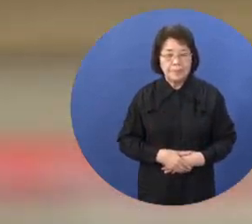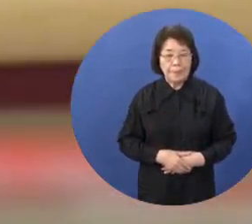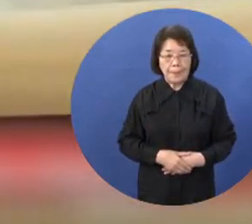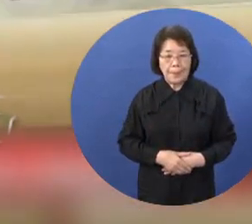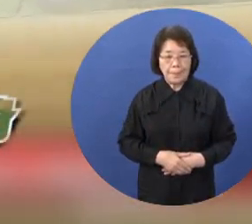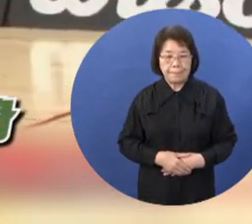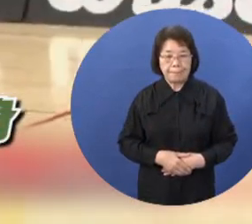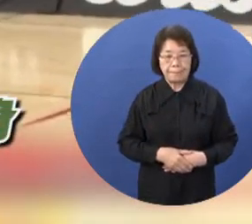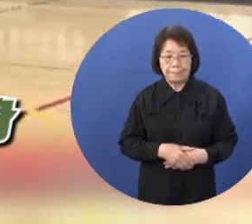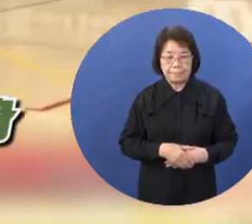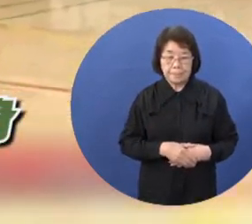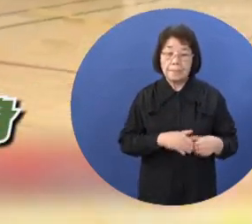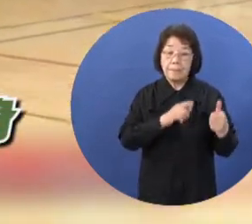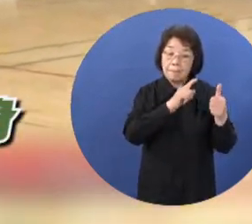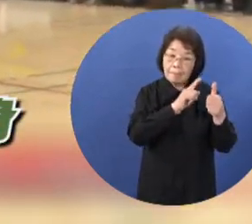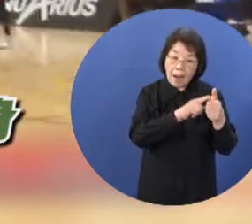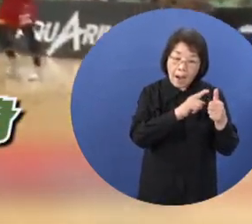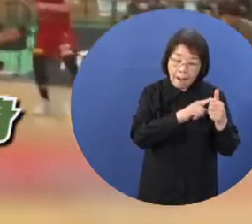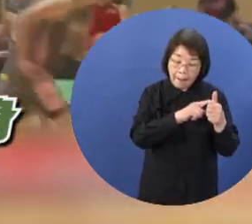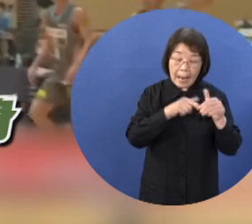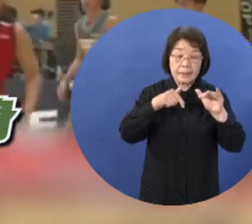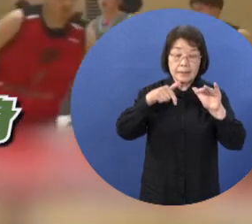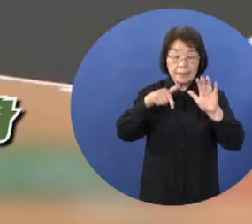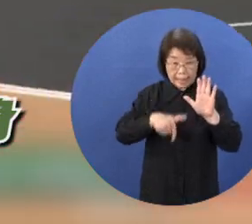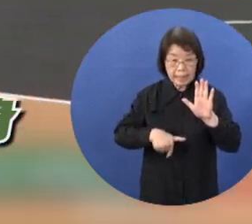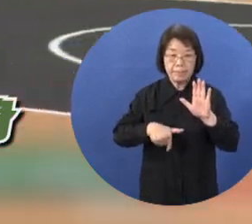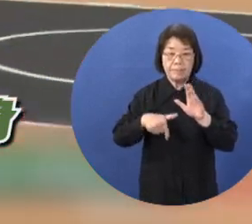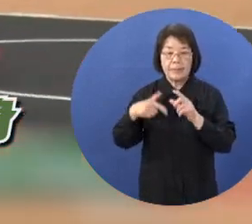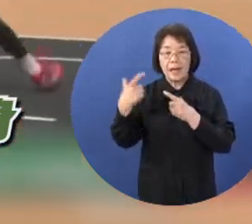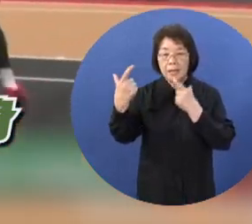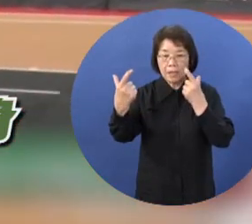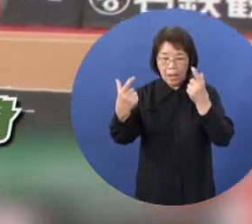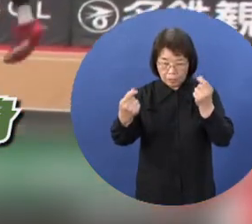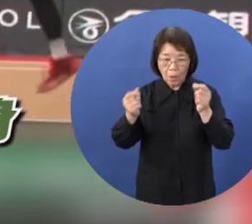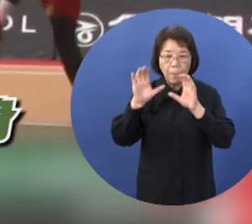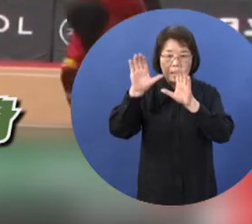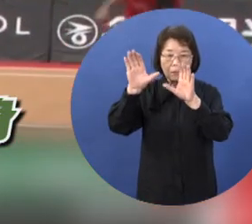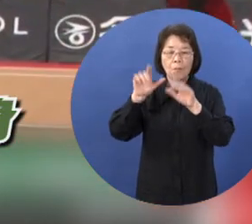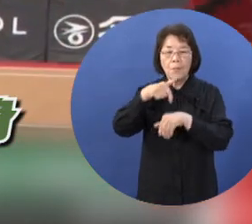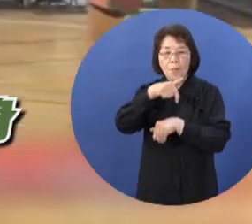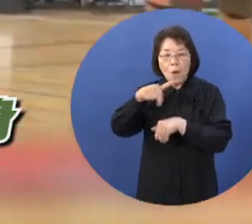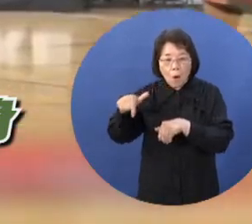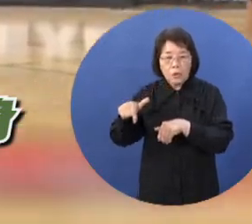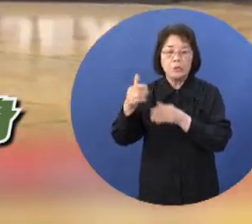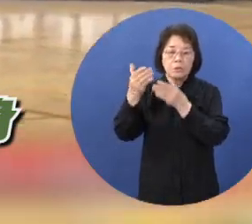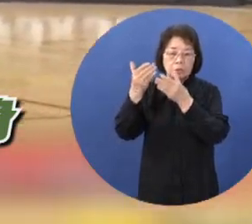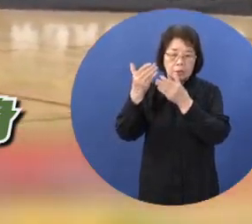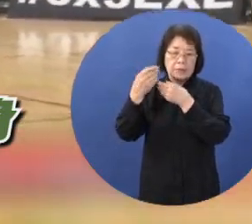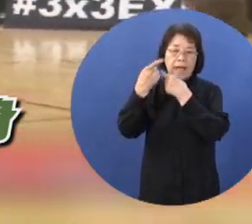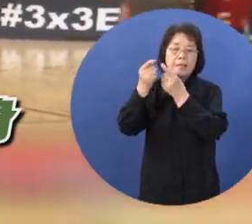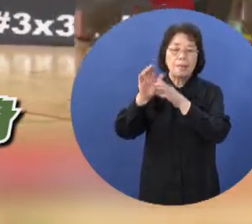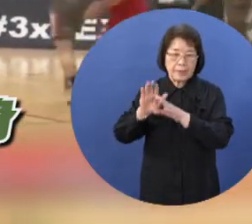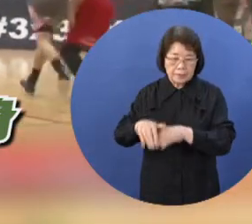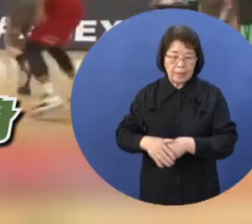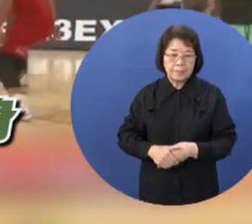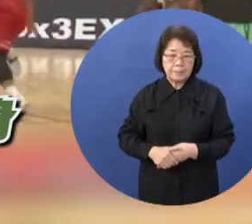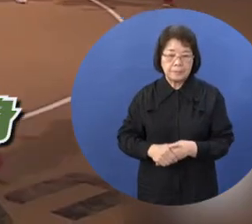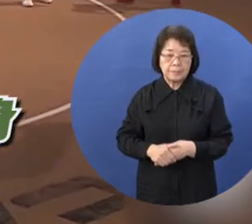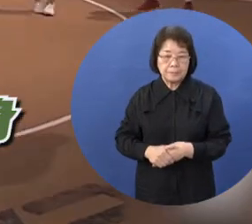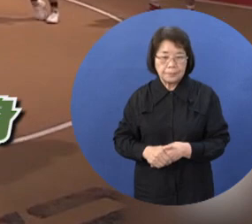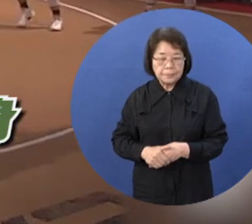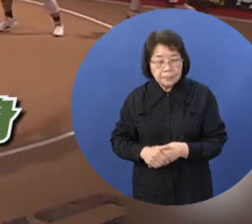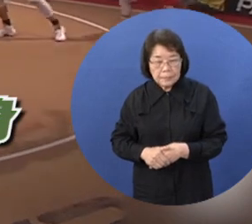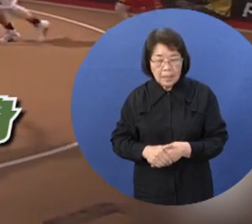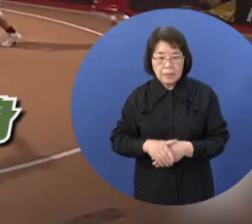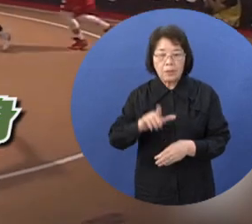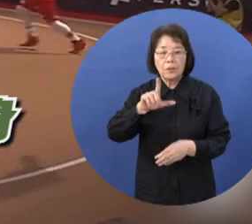高選手、実は関西大学のバスケットボール部出身、吹田市への思い入れも強く、大阪ダイム時代には地